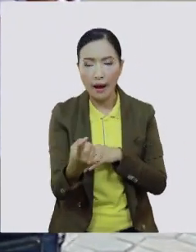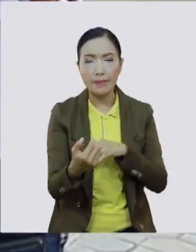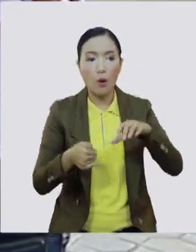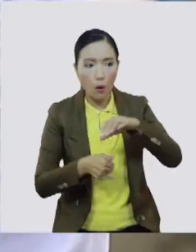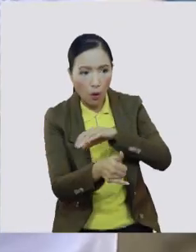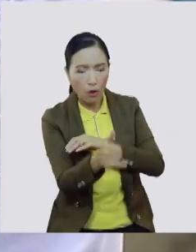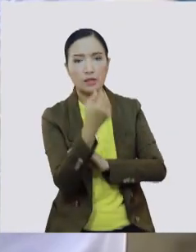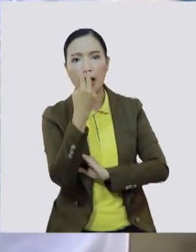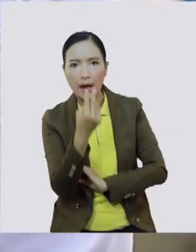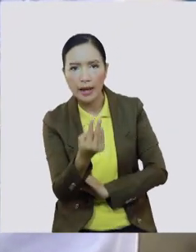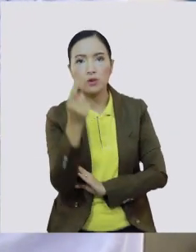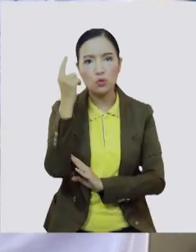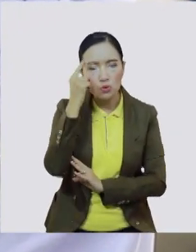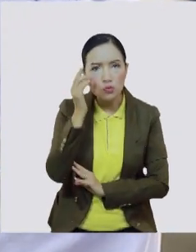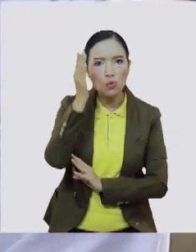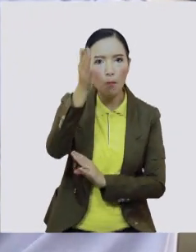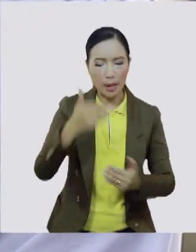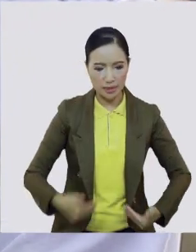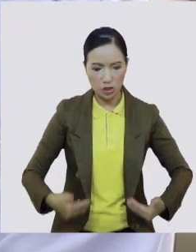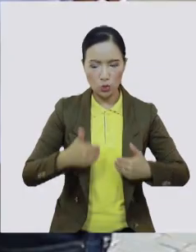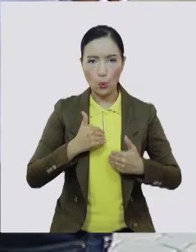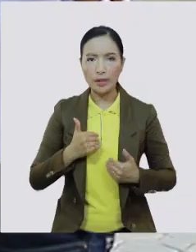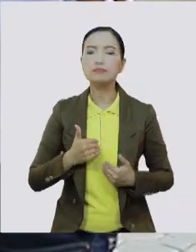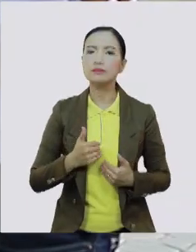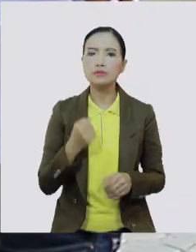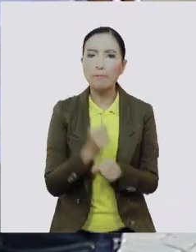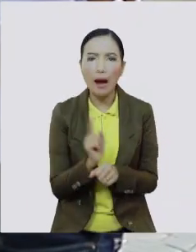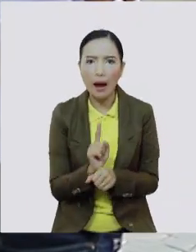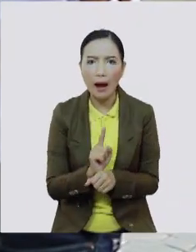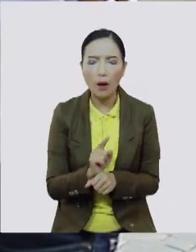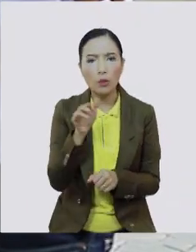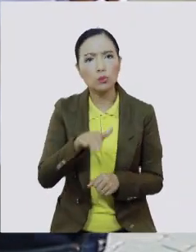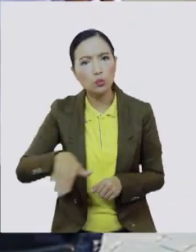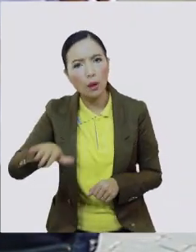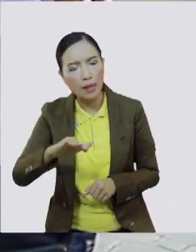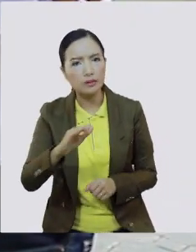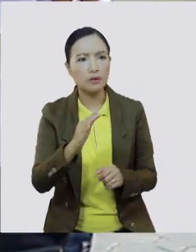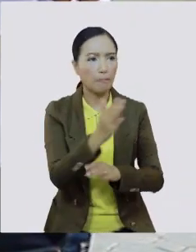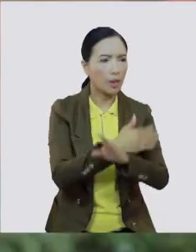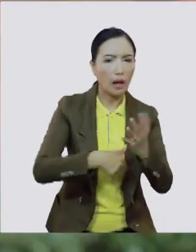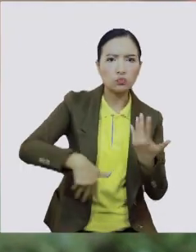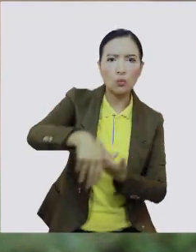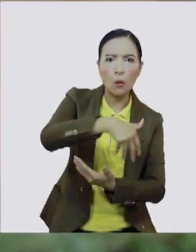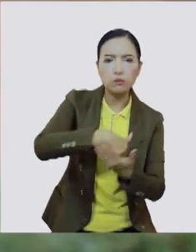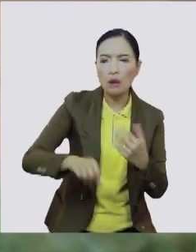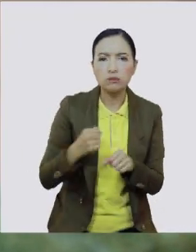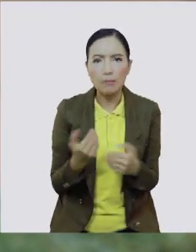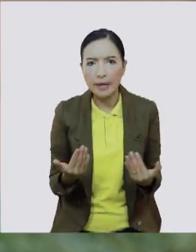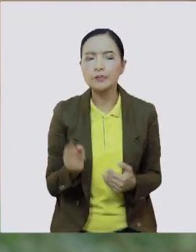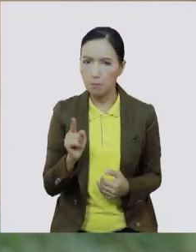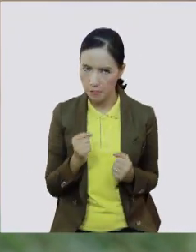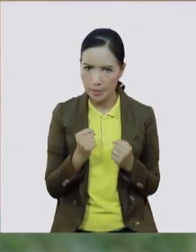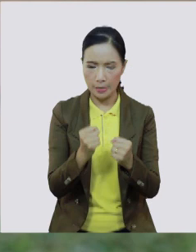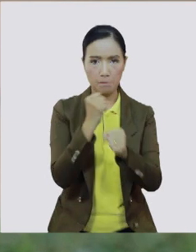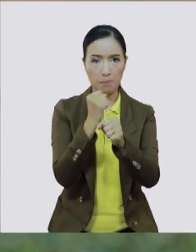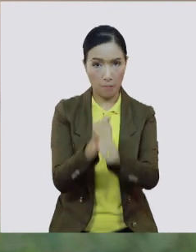ได้เห็นว่าต่อไปฉันต้องใช้ชีวิตยังไงกับคนปกติหรือแม้แต่คนพิการ ครับ แล้วก็ให้เขาเลือกสิ่งนั้น